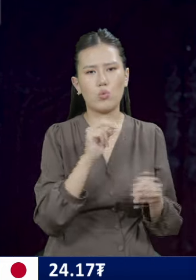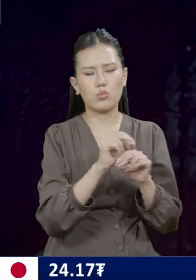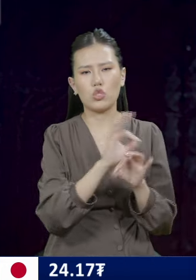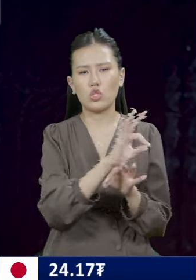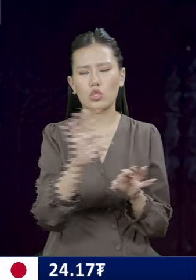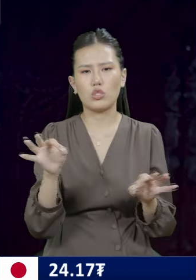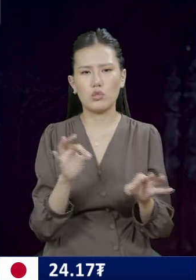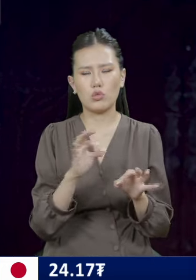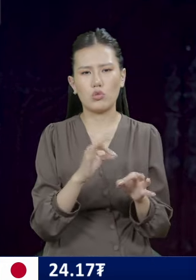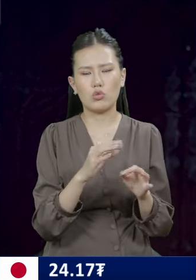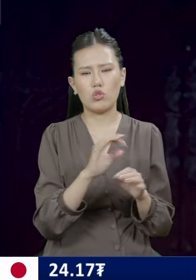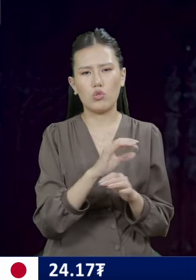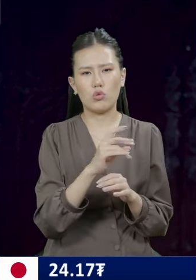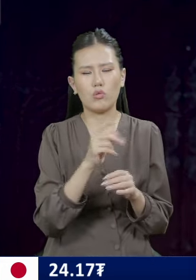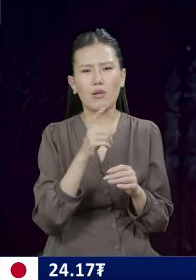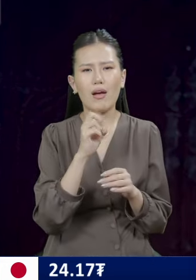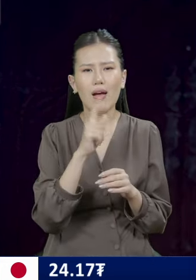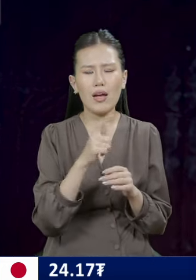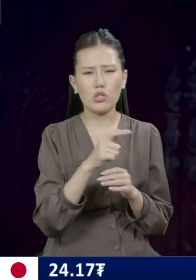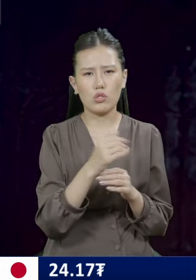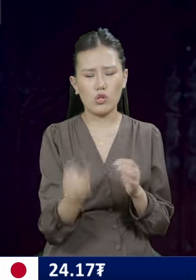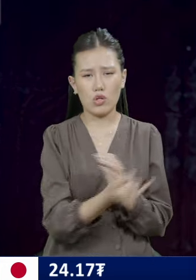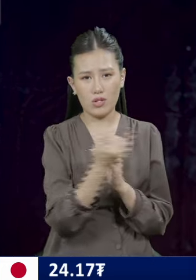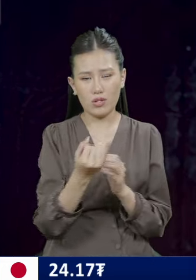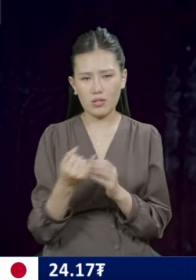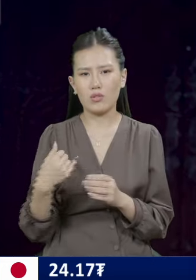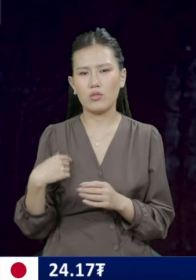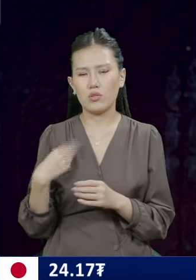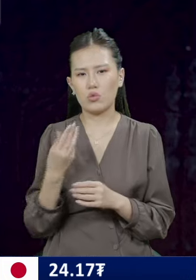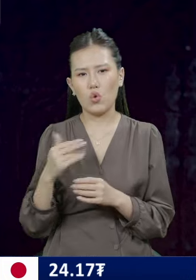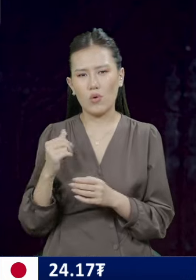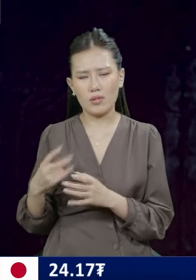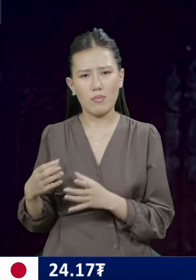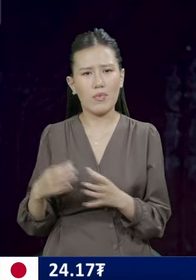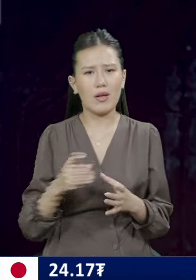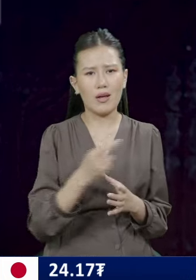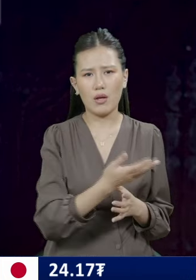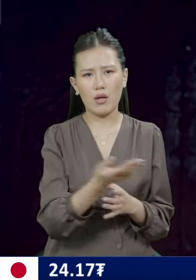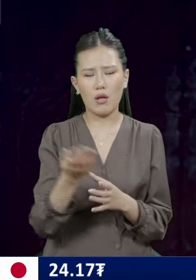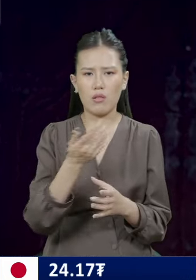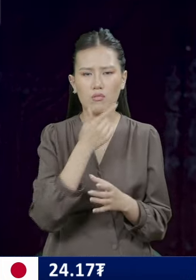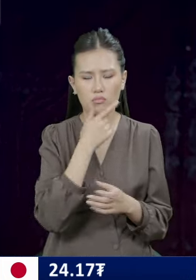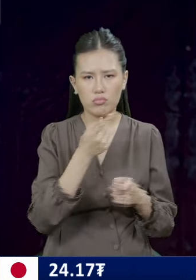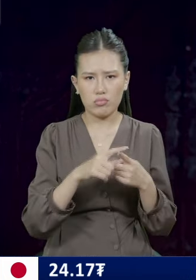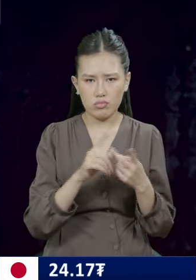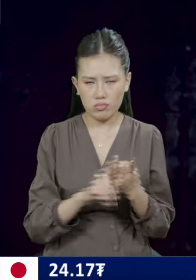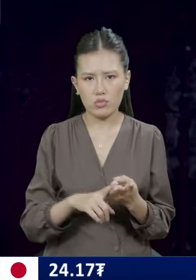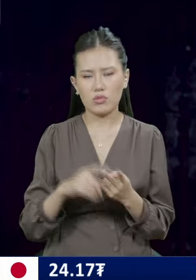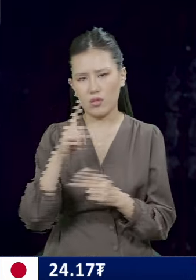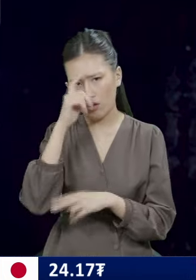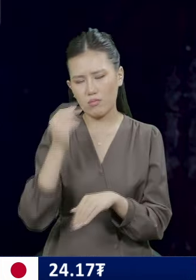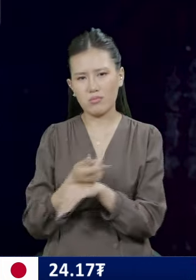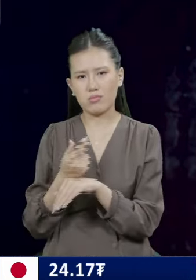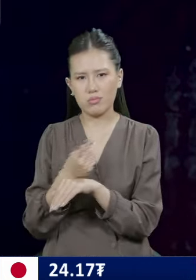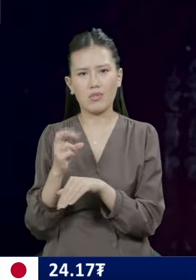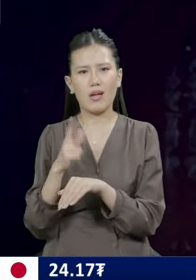энэ ойлгомжгүй байдлаас болоод шууд нь нэвтрүүлж байгаа хүргэж байгаа аж ахуйн нэгж өвдөд болон төргийн тусламжийн байгууллагууд бол хүндрэл учирддаг юм байна.